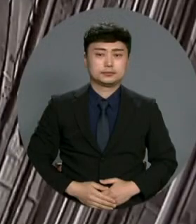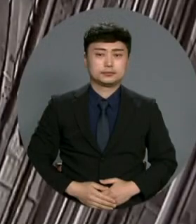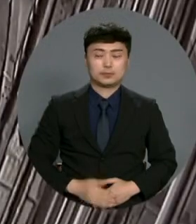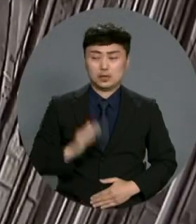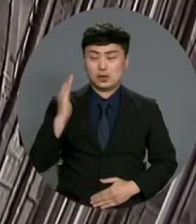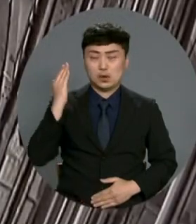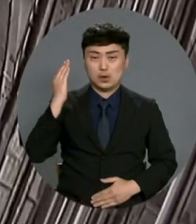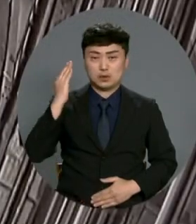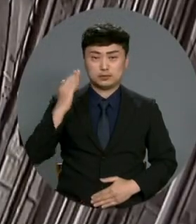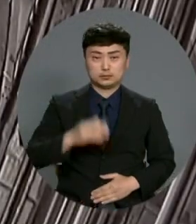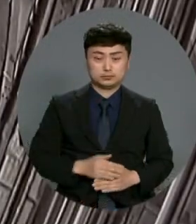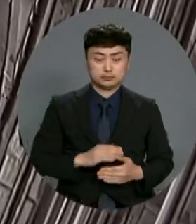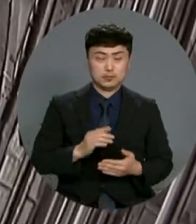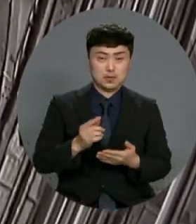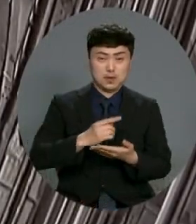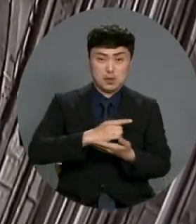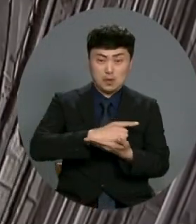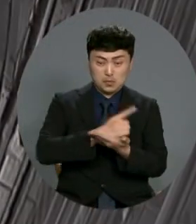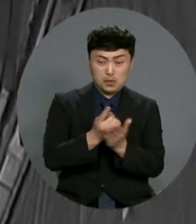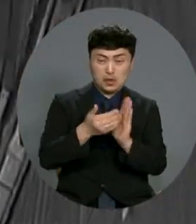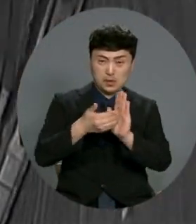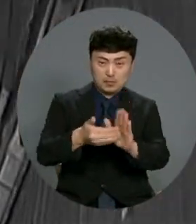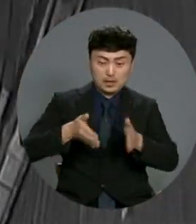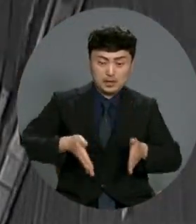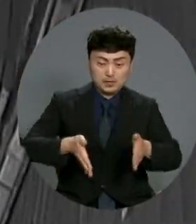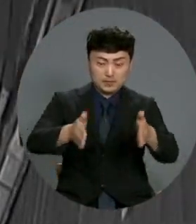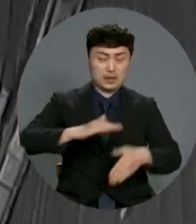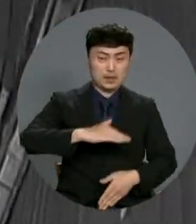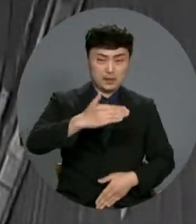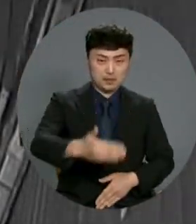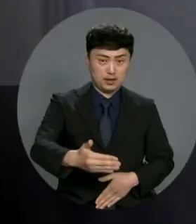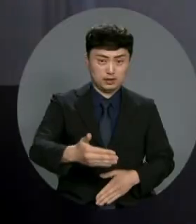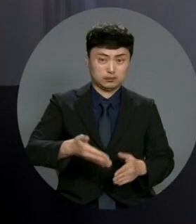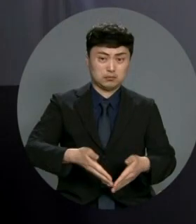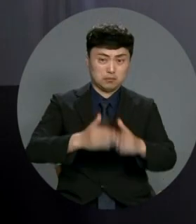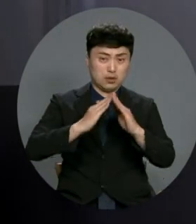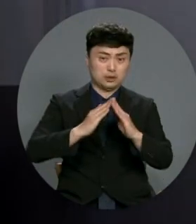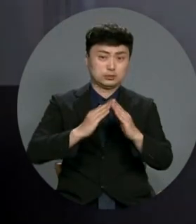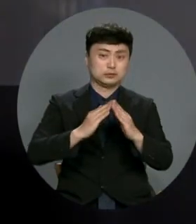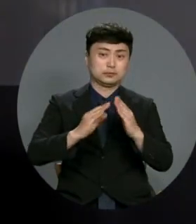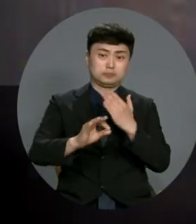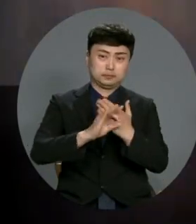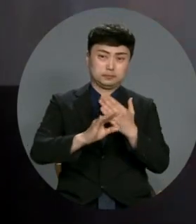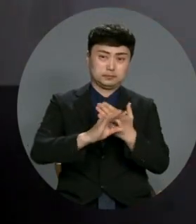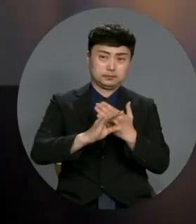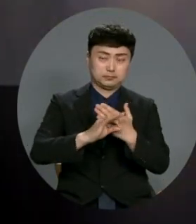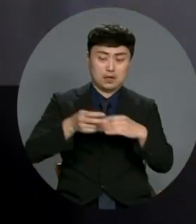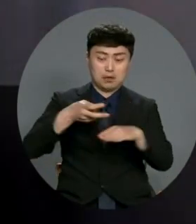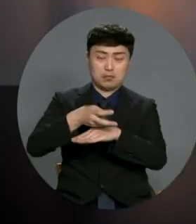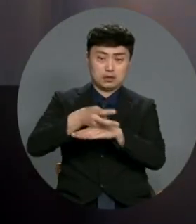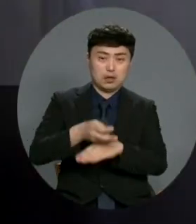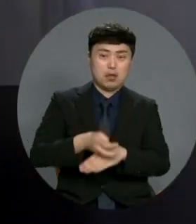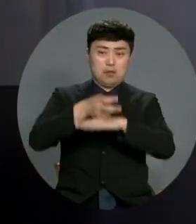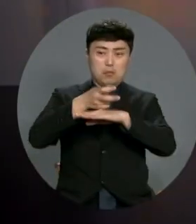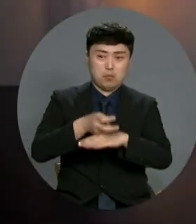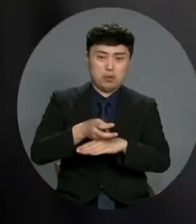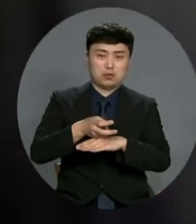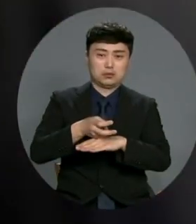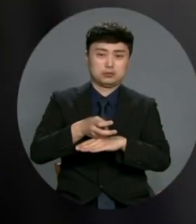최근 과속방지턱을 설치한 대구 북구의 도로입니다. 과속방지턱을 넘어가는 시내버스가 크게